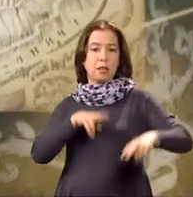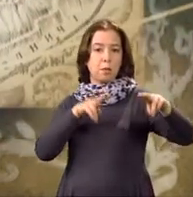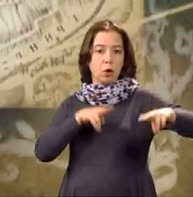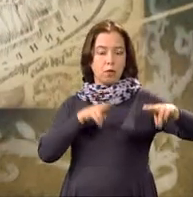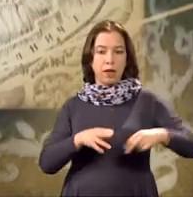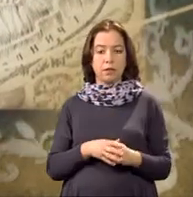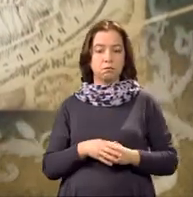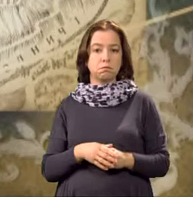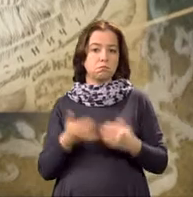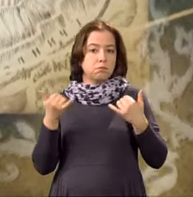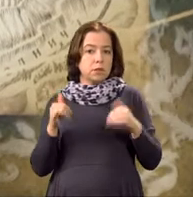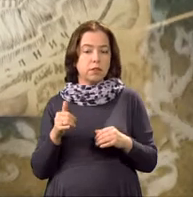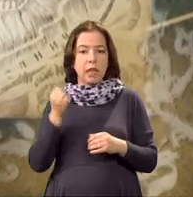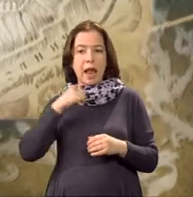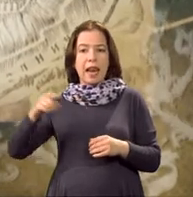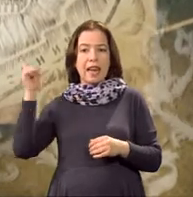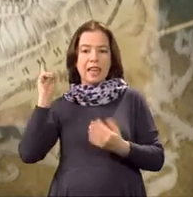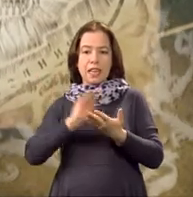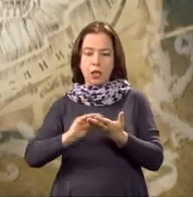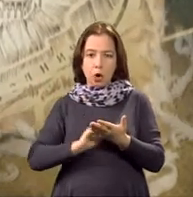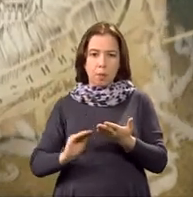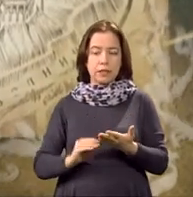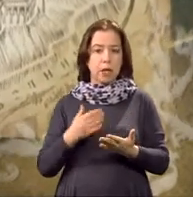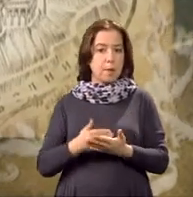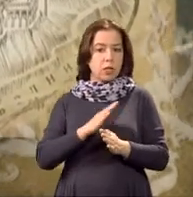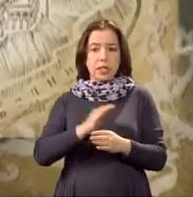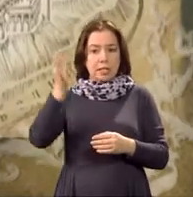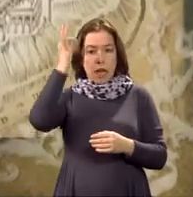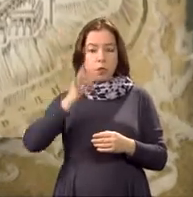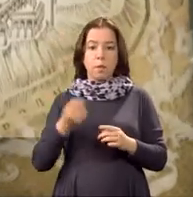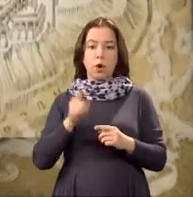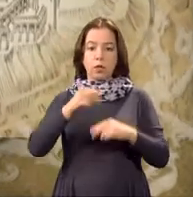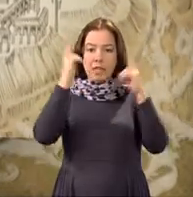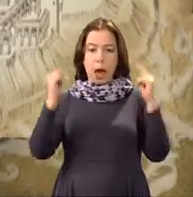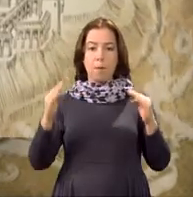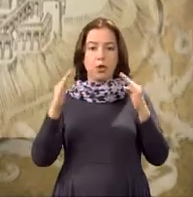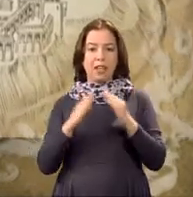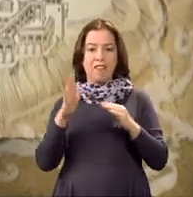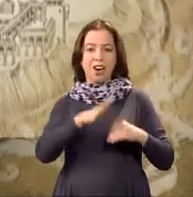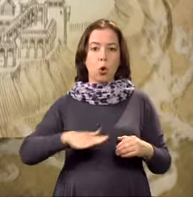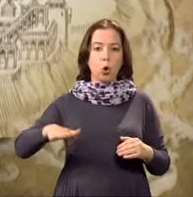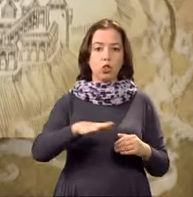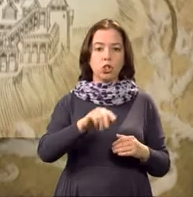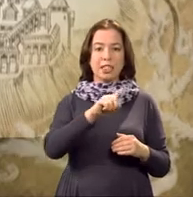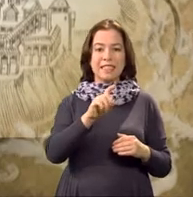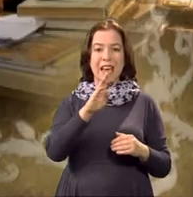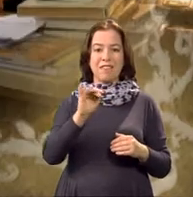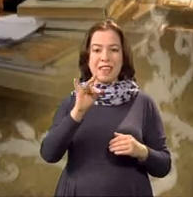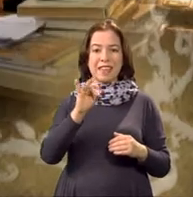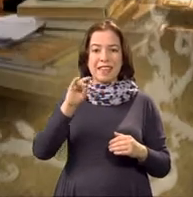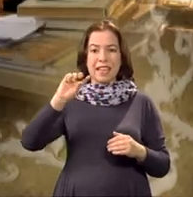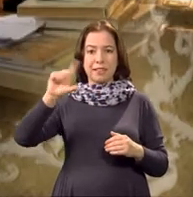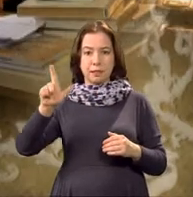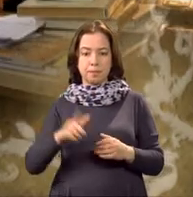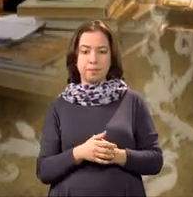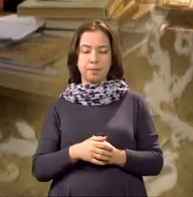Дивно, але літописи майже не згадують про цей монастир в урочищі Звіринець. Наші